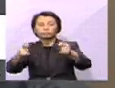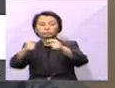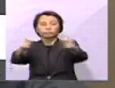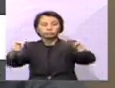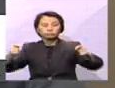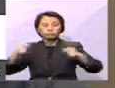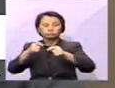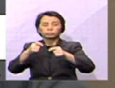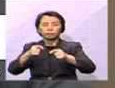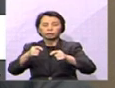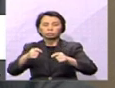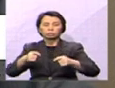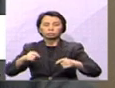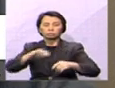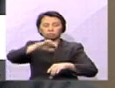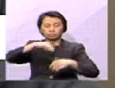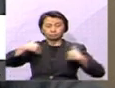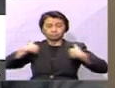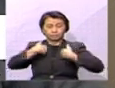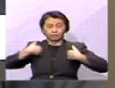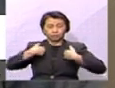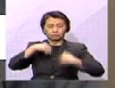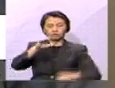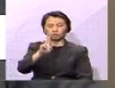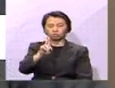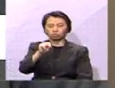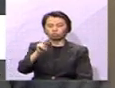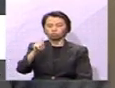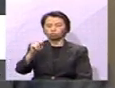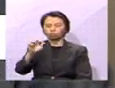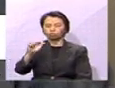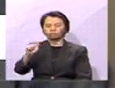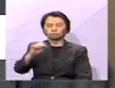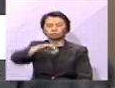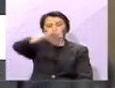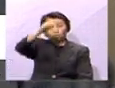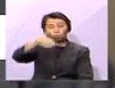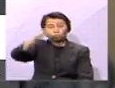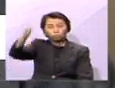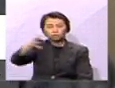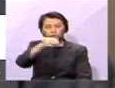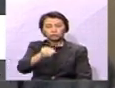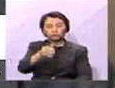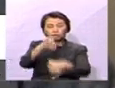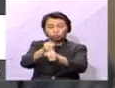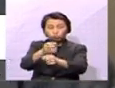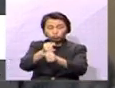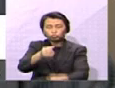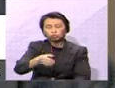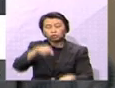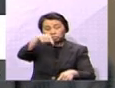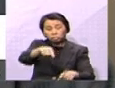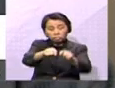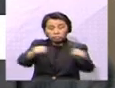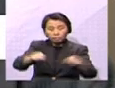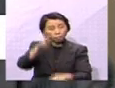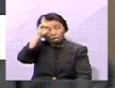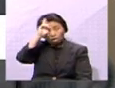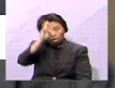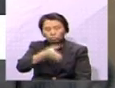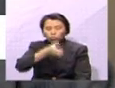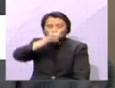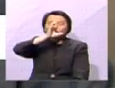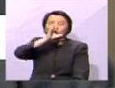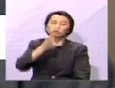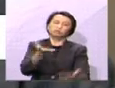ladang unta dan minum susu unta di ladang itu dan secara umum kita dah memberi